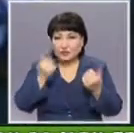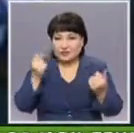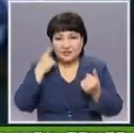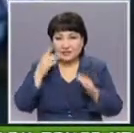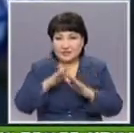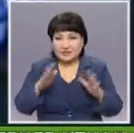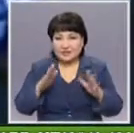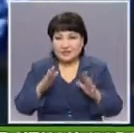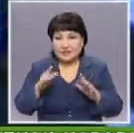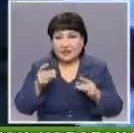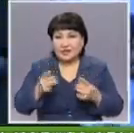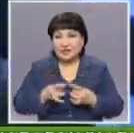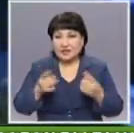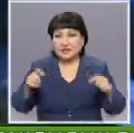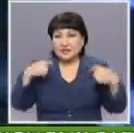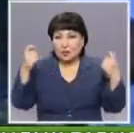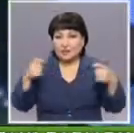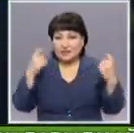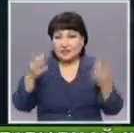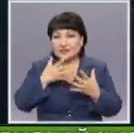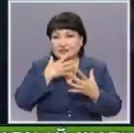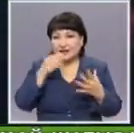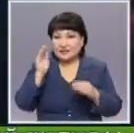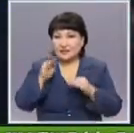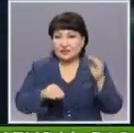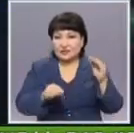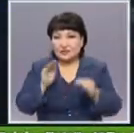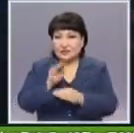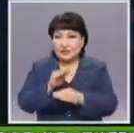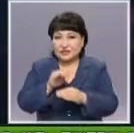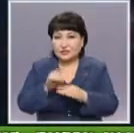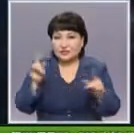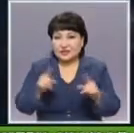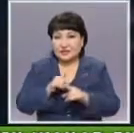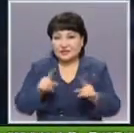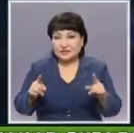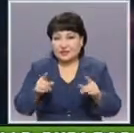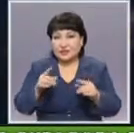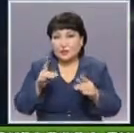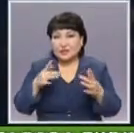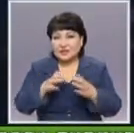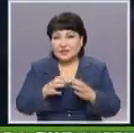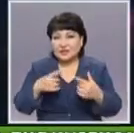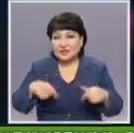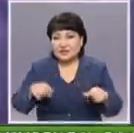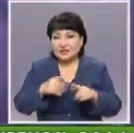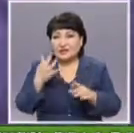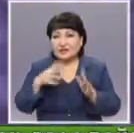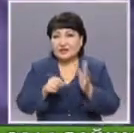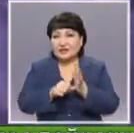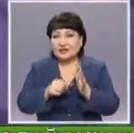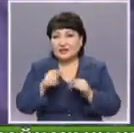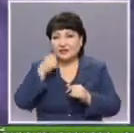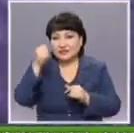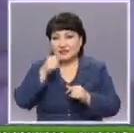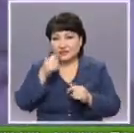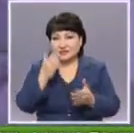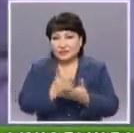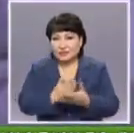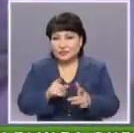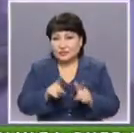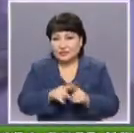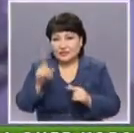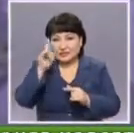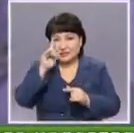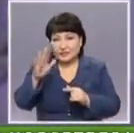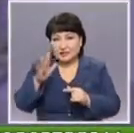танымал әнді орындаушы ансамбльдің құрылғанына биыл 46 жыл толады. Топтың әндері ұрпақ сабақтастығын өрбітті.